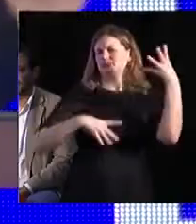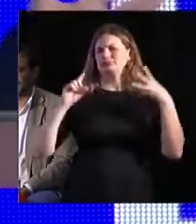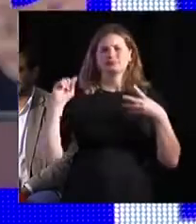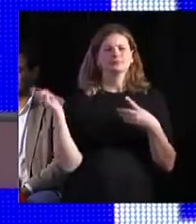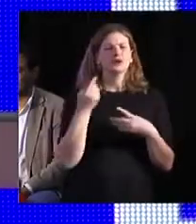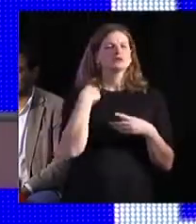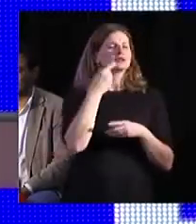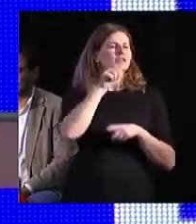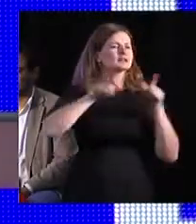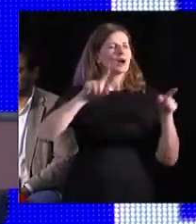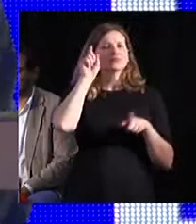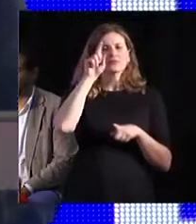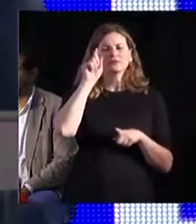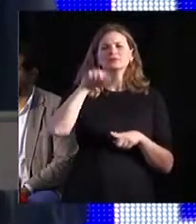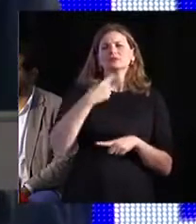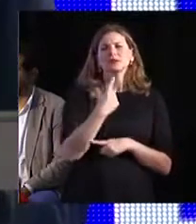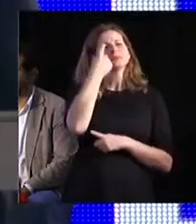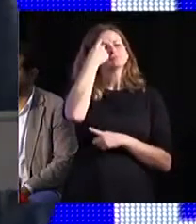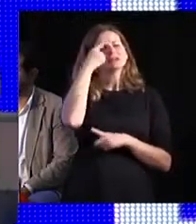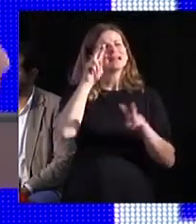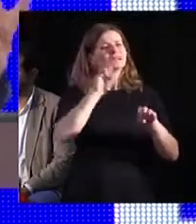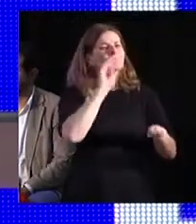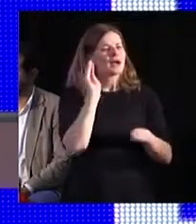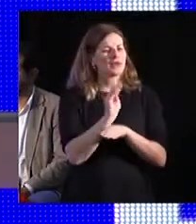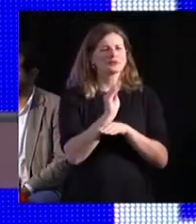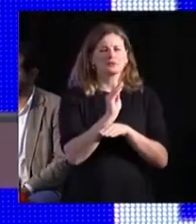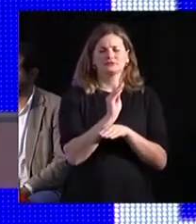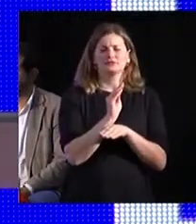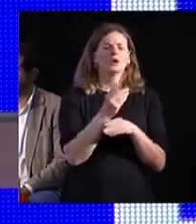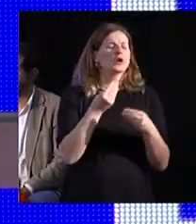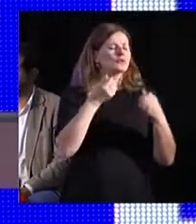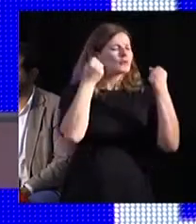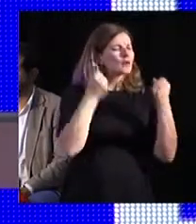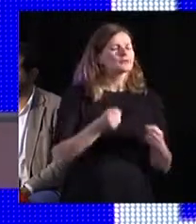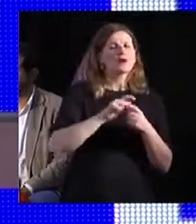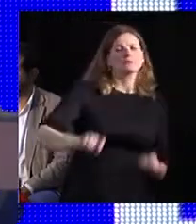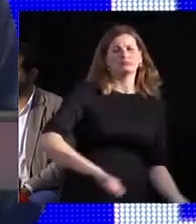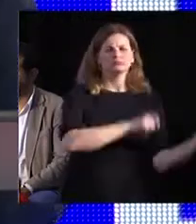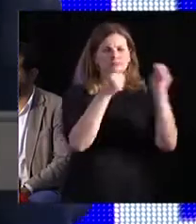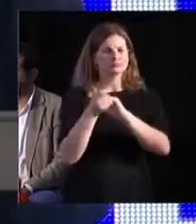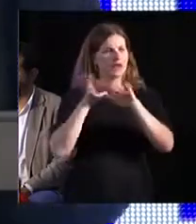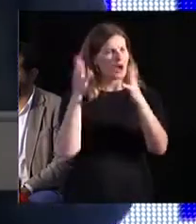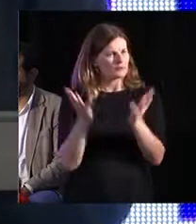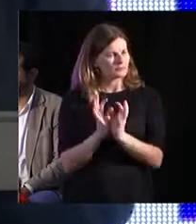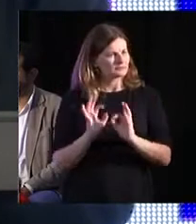dos professors, que ens recorden que l'educació és l'arma més potent per transformar el món.